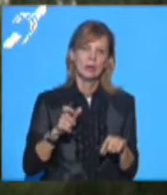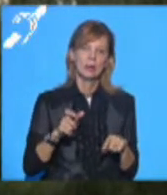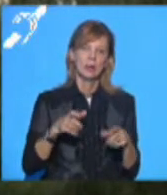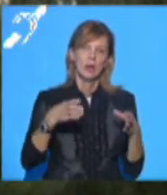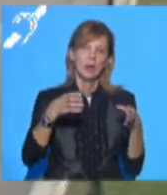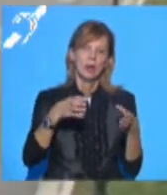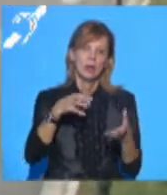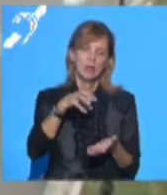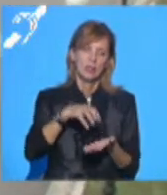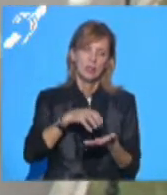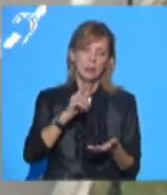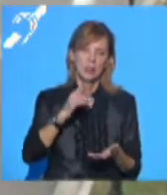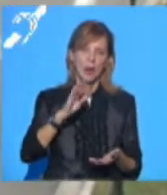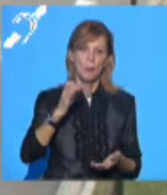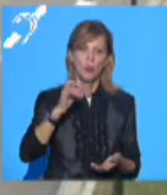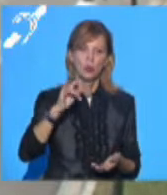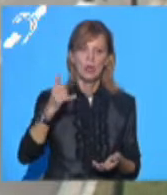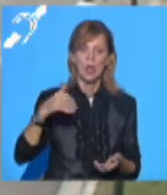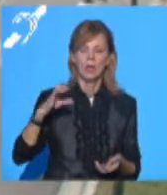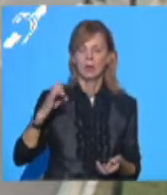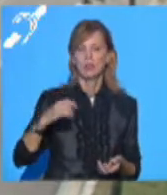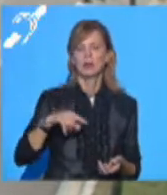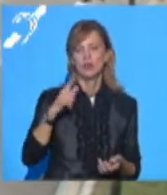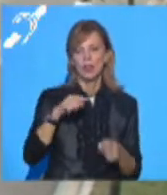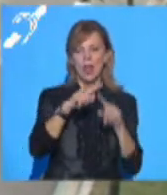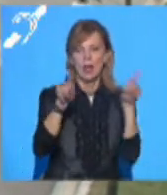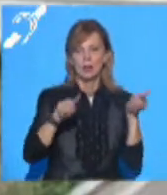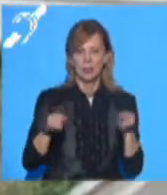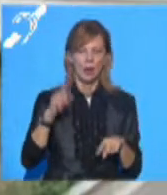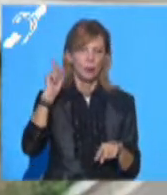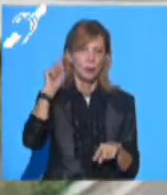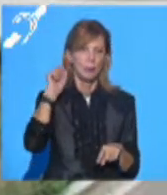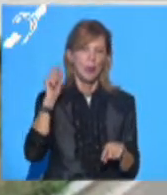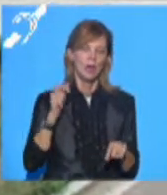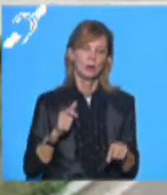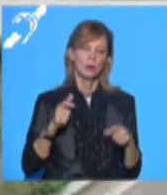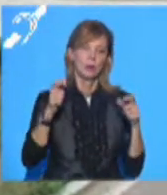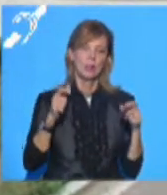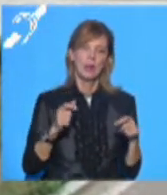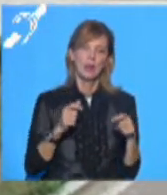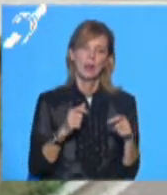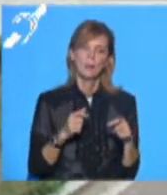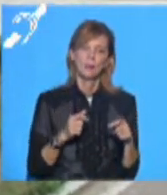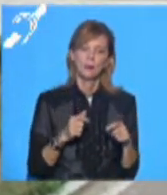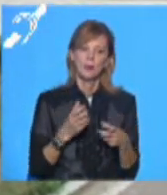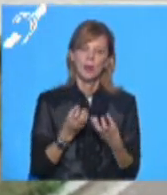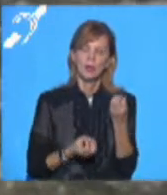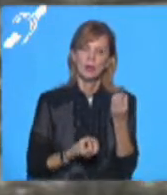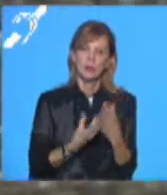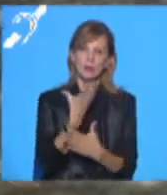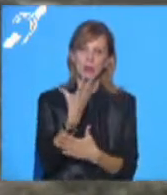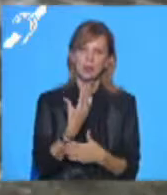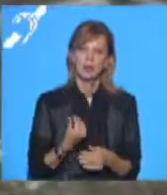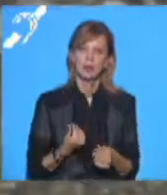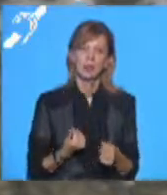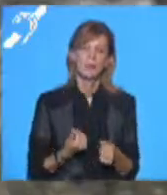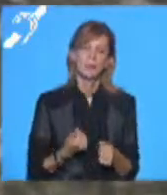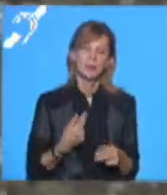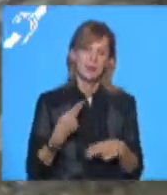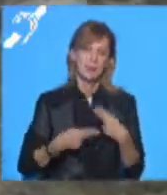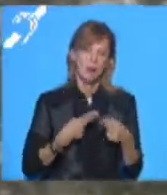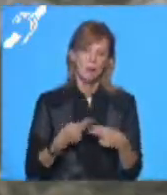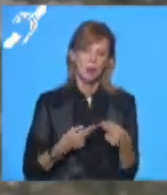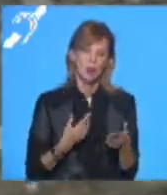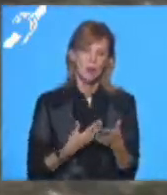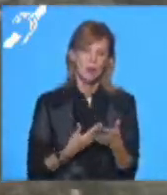lac Valea Șarpelui și cel de la Hanul Doctorului, parcurile, grădinile publice și zonele verzi din cartierele orașului. Se va folosi